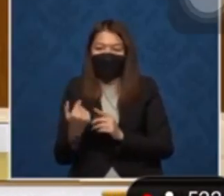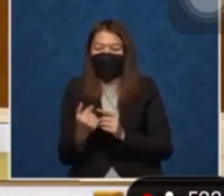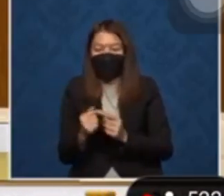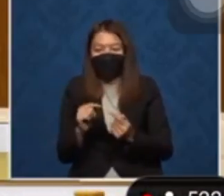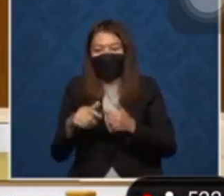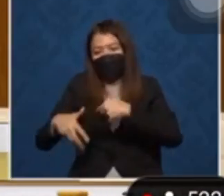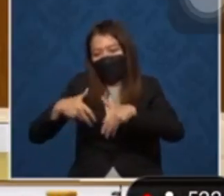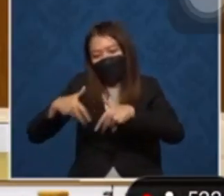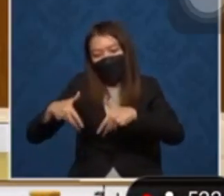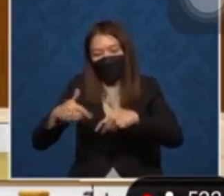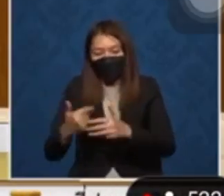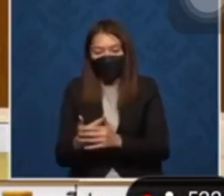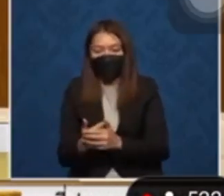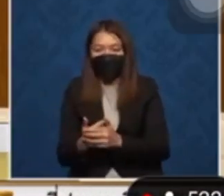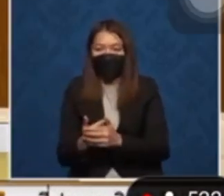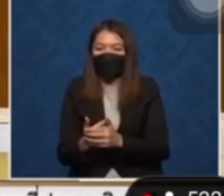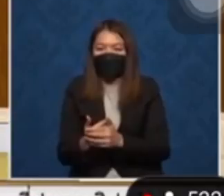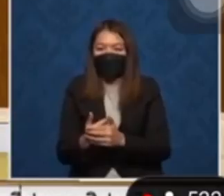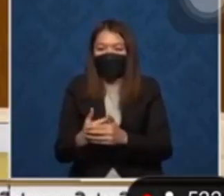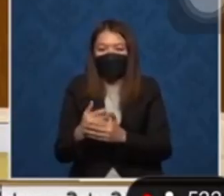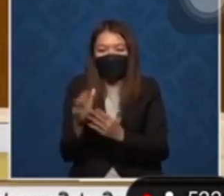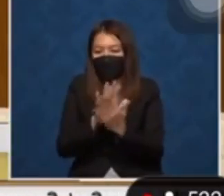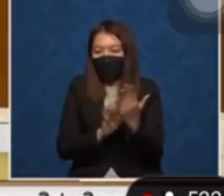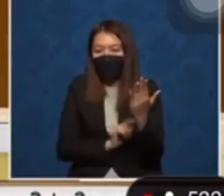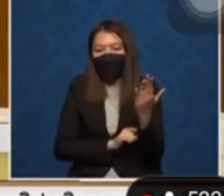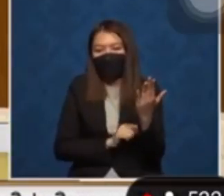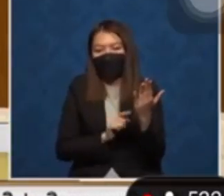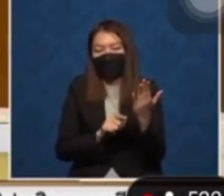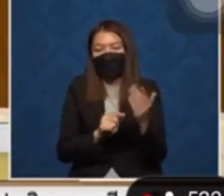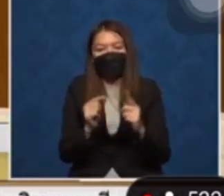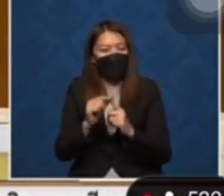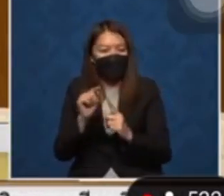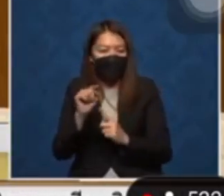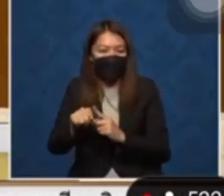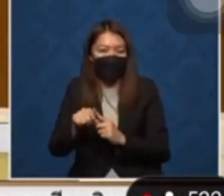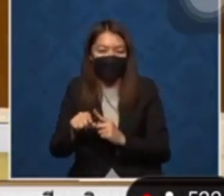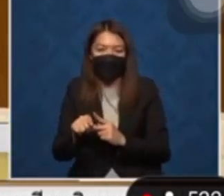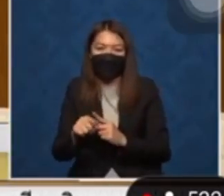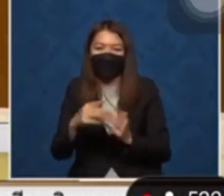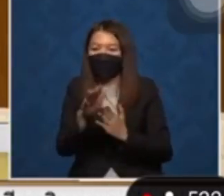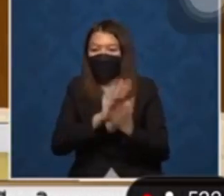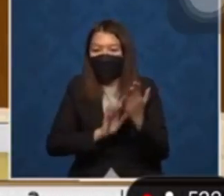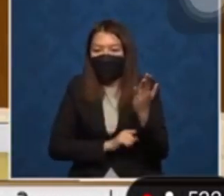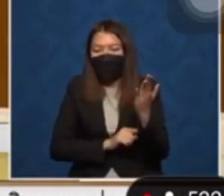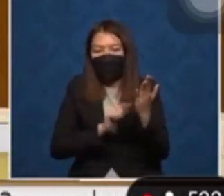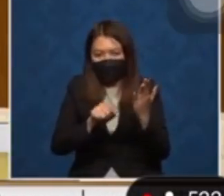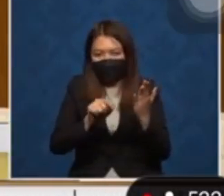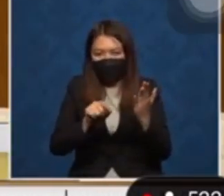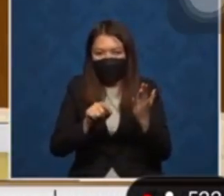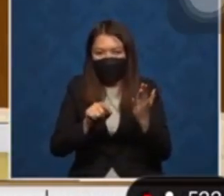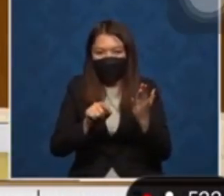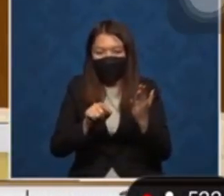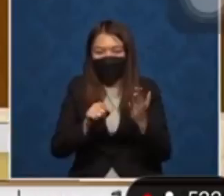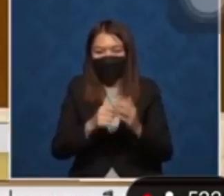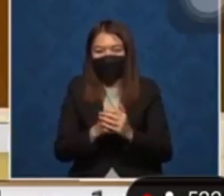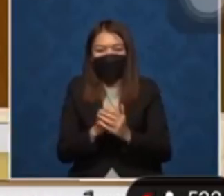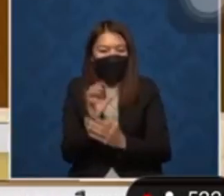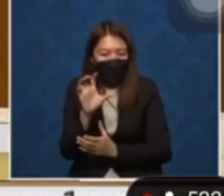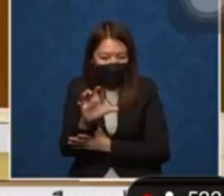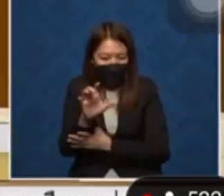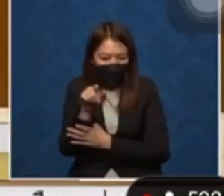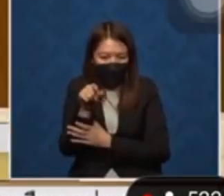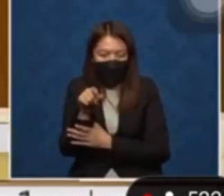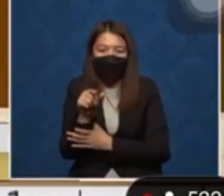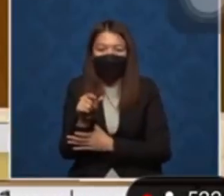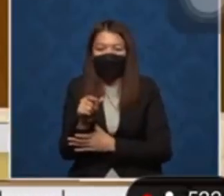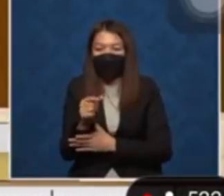ชุมชนและประชาชนทั้งประเทศเพราะเป็นคำสั่งที่ยกเว้นทั้งประเทศในการที่จะบังคับใช้เรื่องผัง